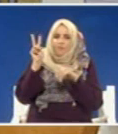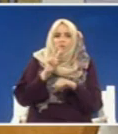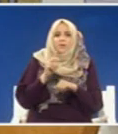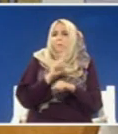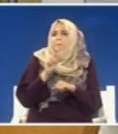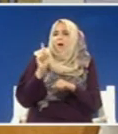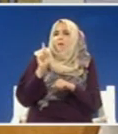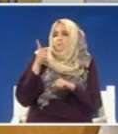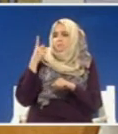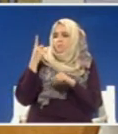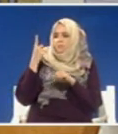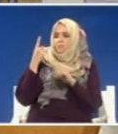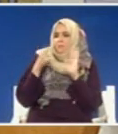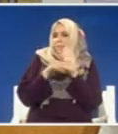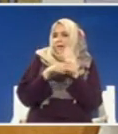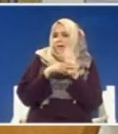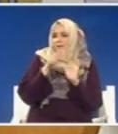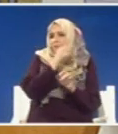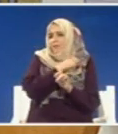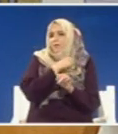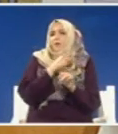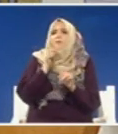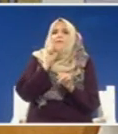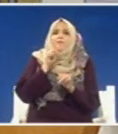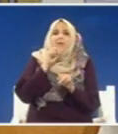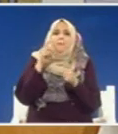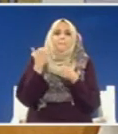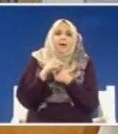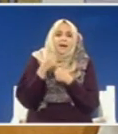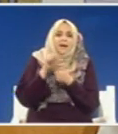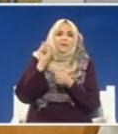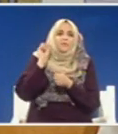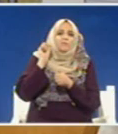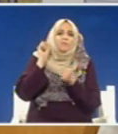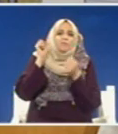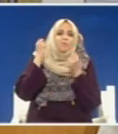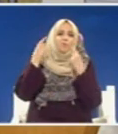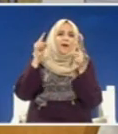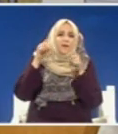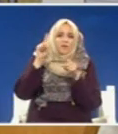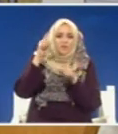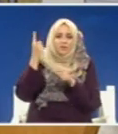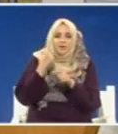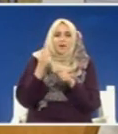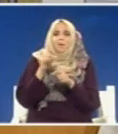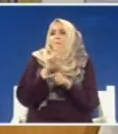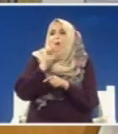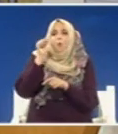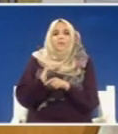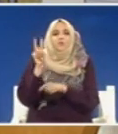ابتداء. فالمرأة والمريض والمسافر لا تجب عليهم